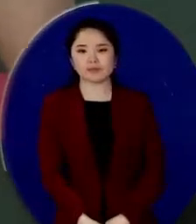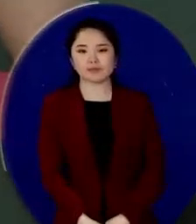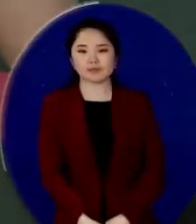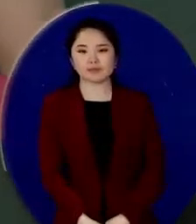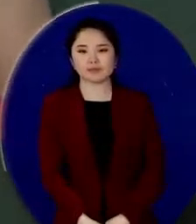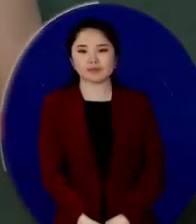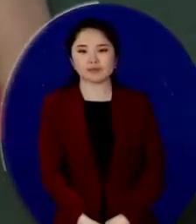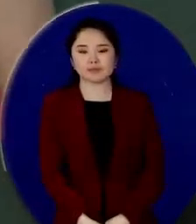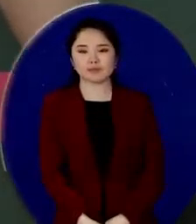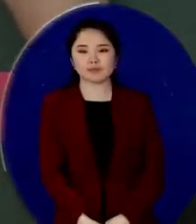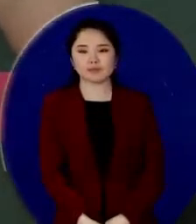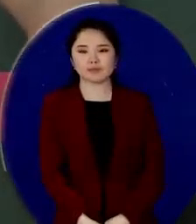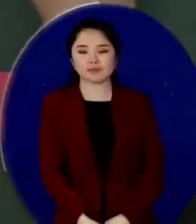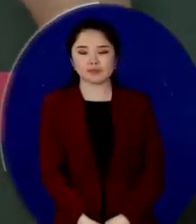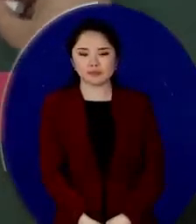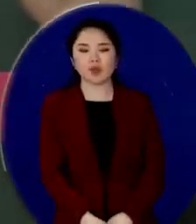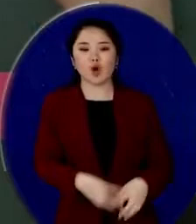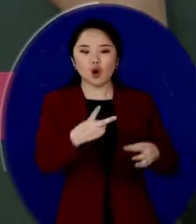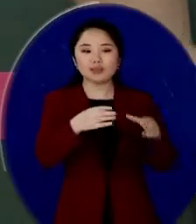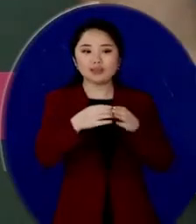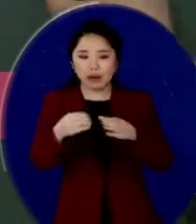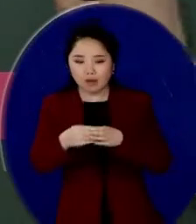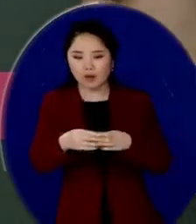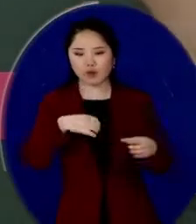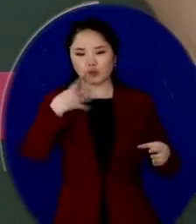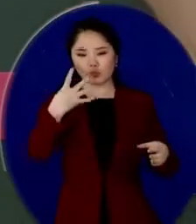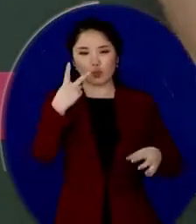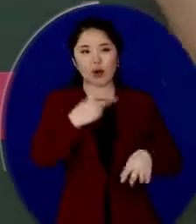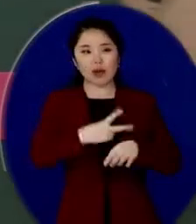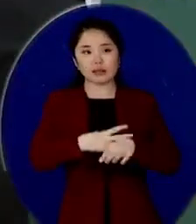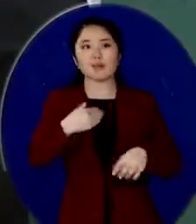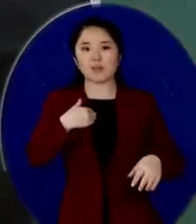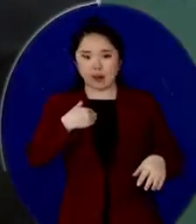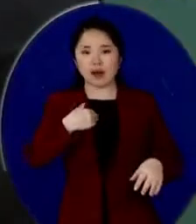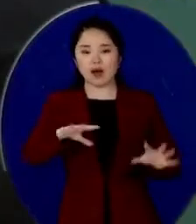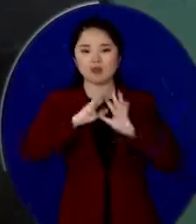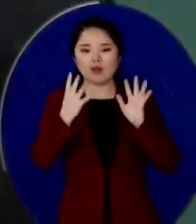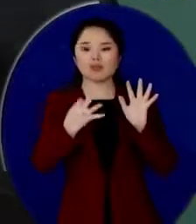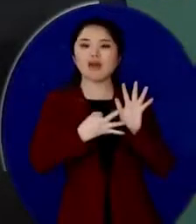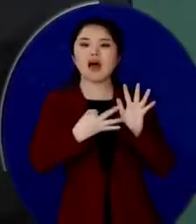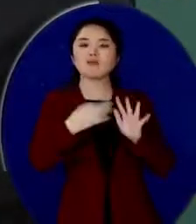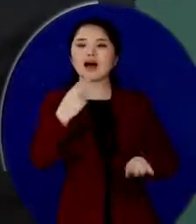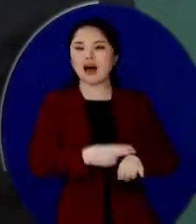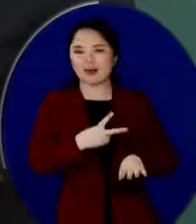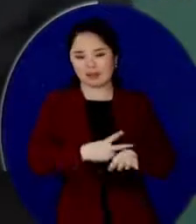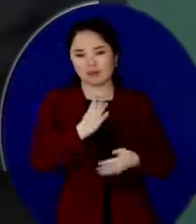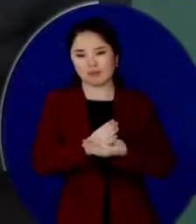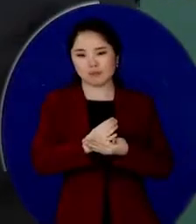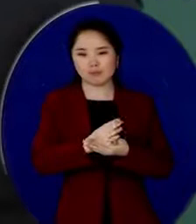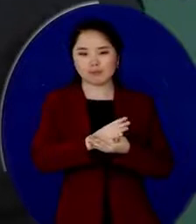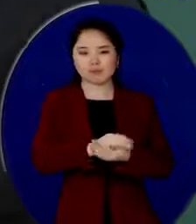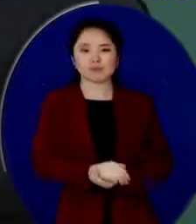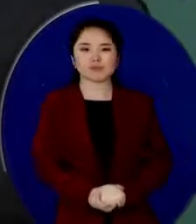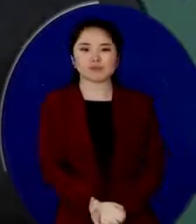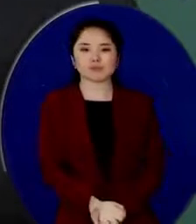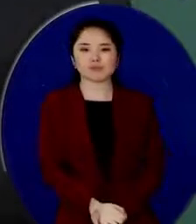1 савнд 4 харандаа байгаа. Бүгд 8 харандаа болох нэ. За,